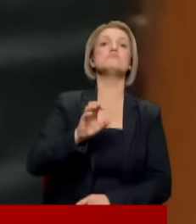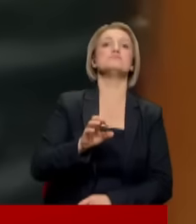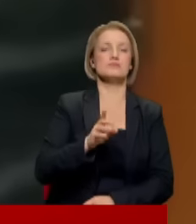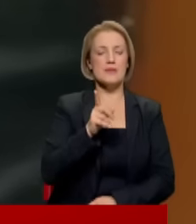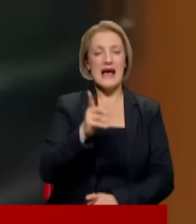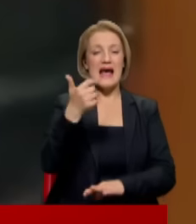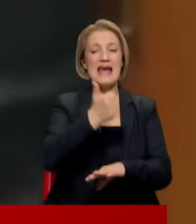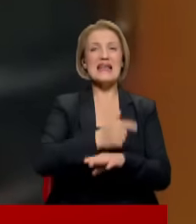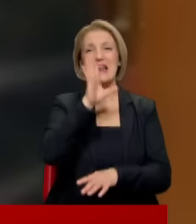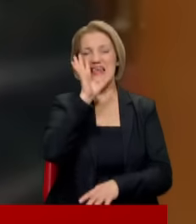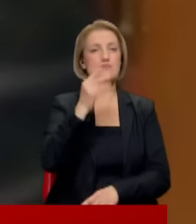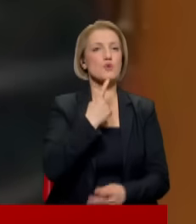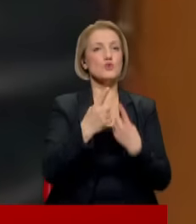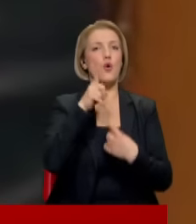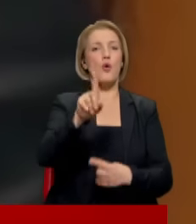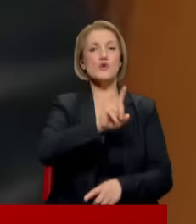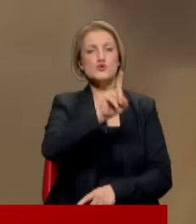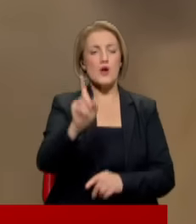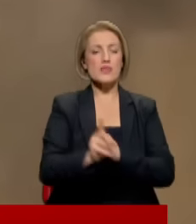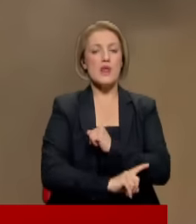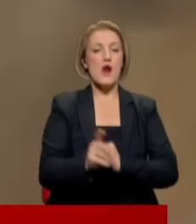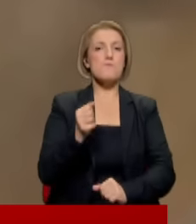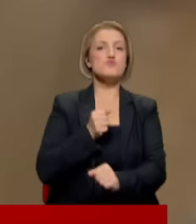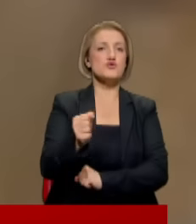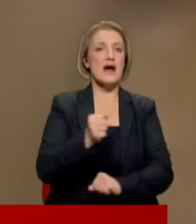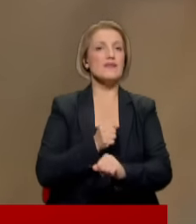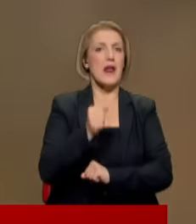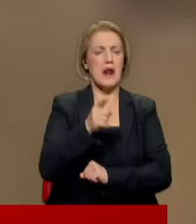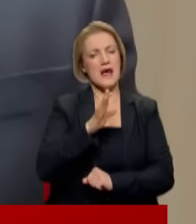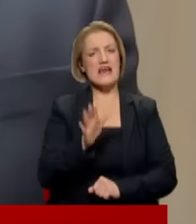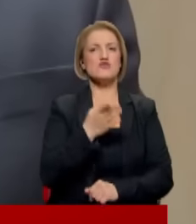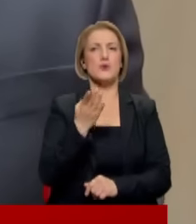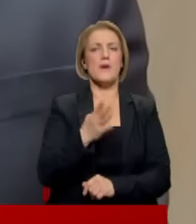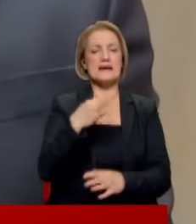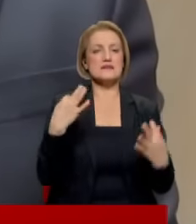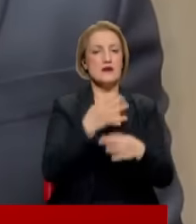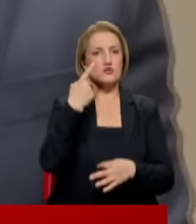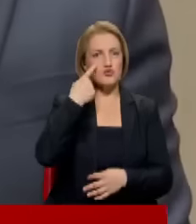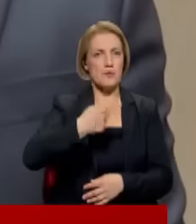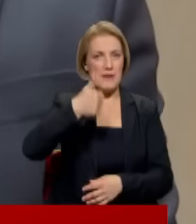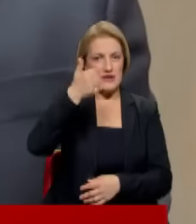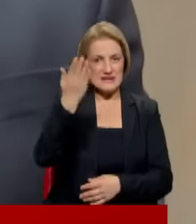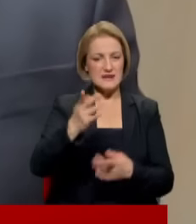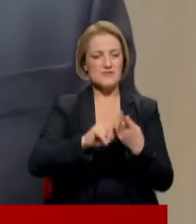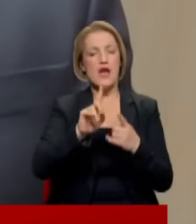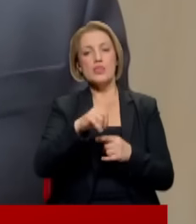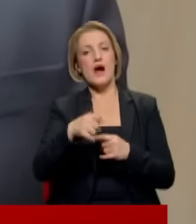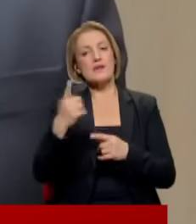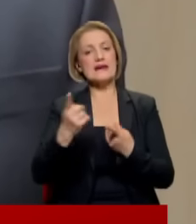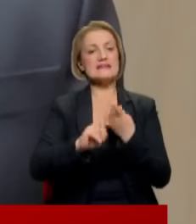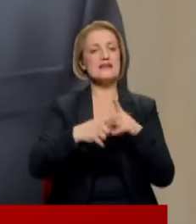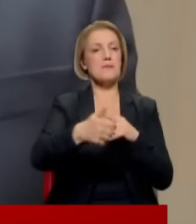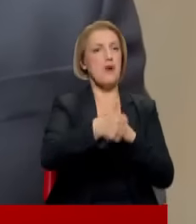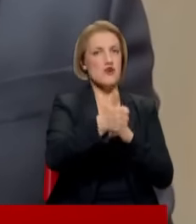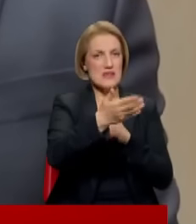cephesinden kim konuşsa O soru terörle mücadele vurgusuyla geçiştir Sayın Cumhurbaşkanımız da ve diğer siyasi